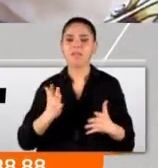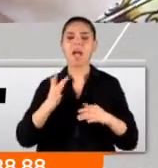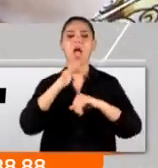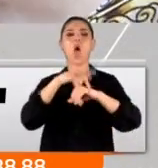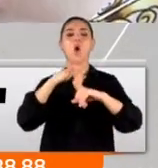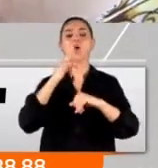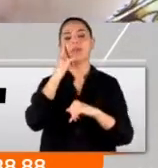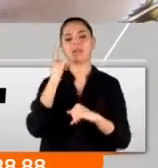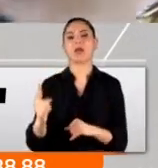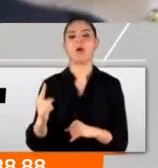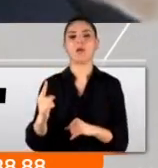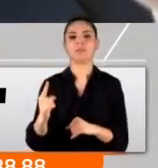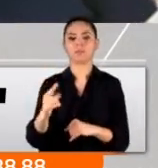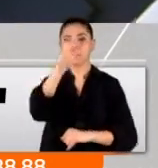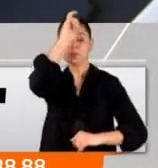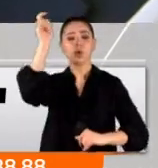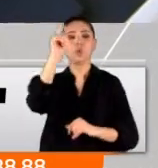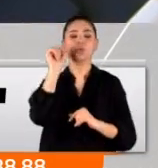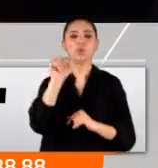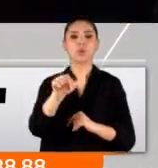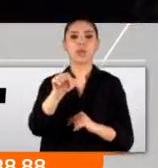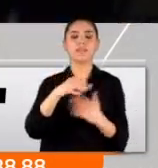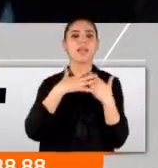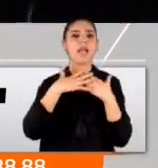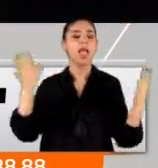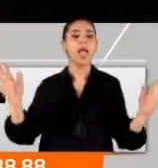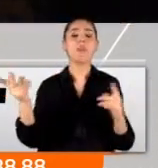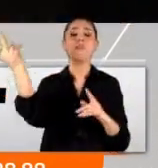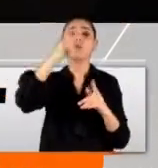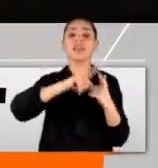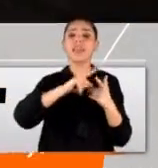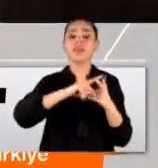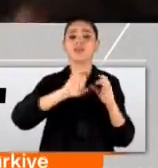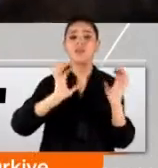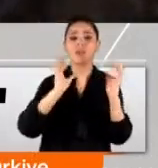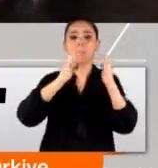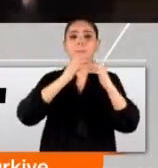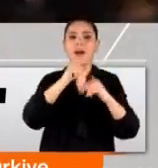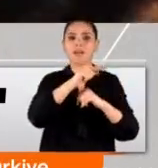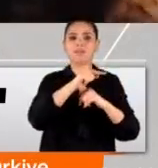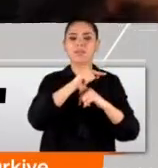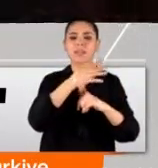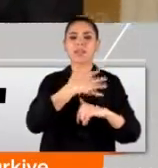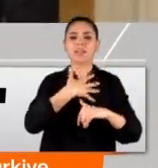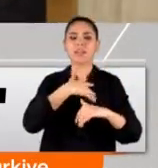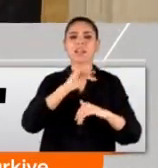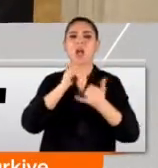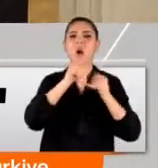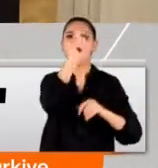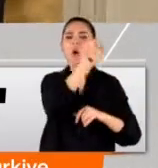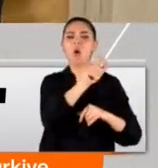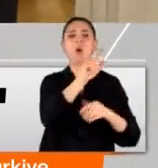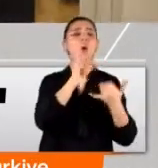ülkemiz adınadır. Türkiye'nin en büyük ikinci partisinin 3-5 marjinalin oyuncağı